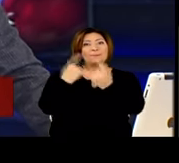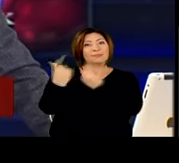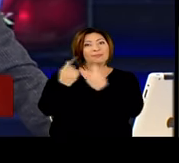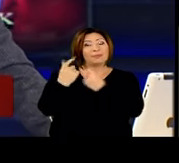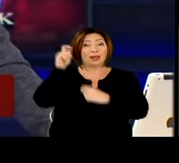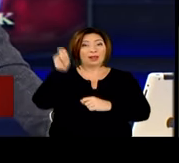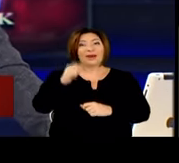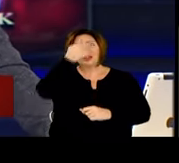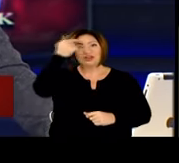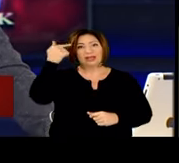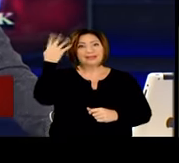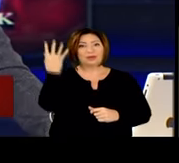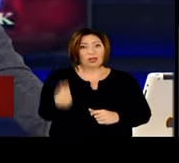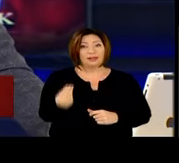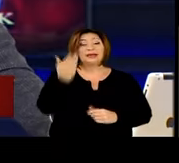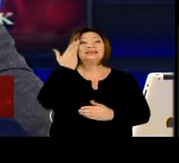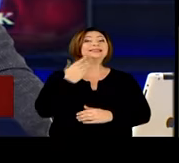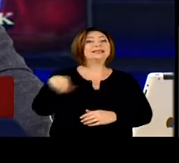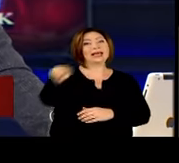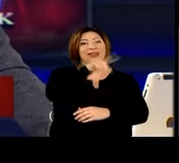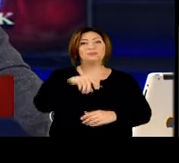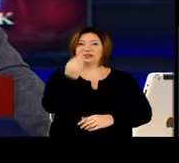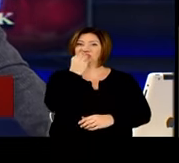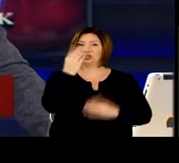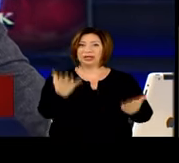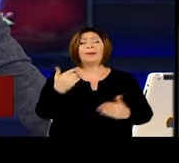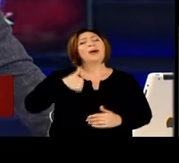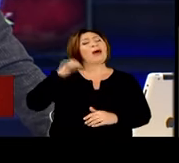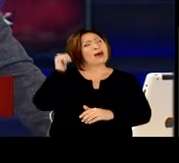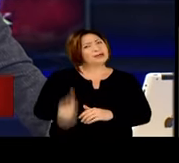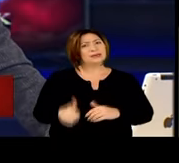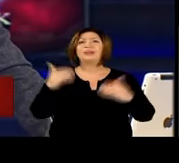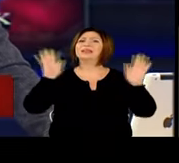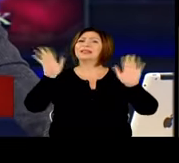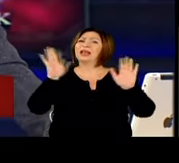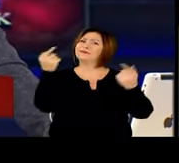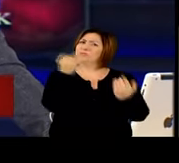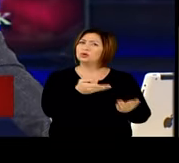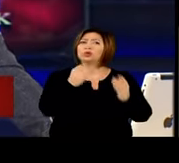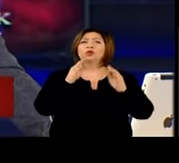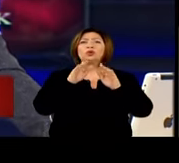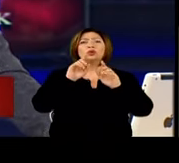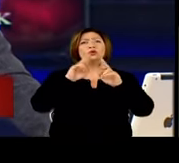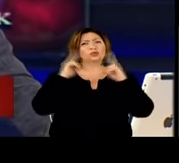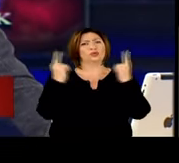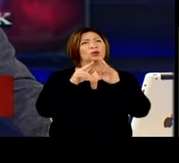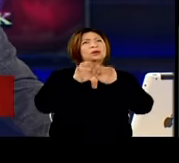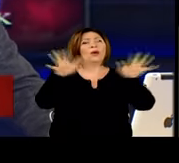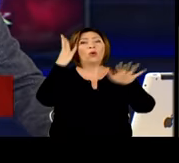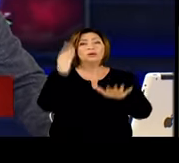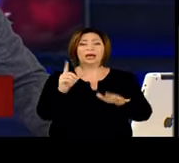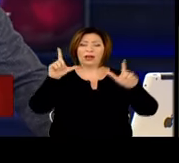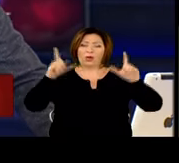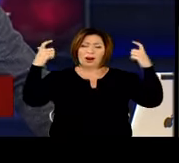ulaşan şanslı izleyenlerimiz yiyecekler. Ben her zaman televizyonun ulusal da olsa